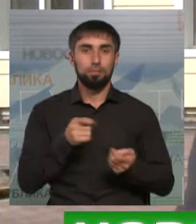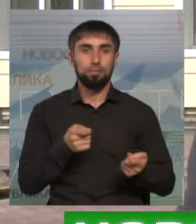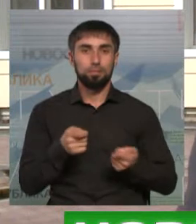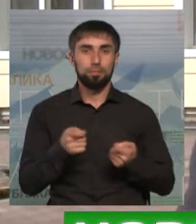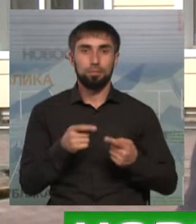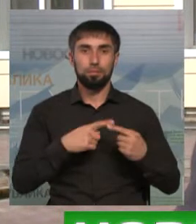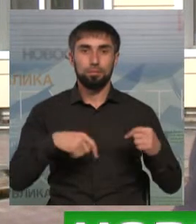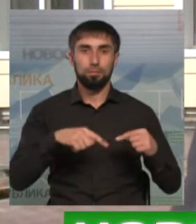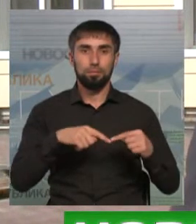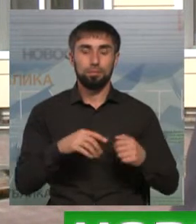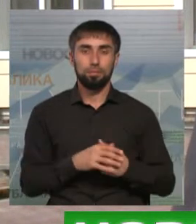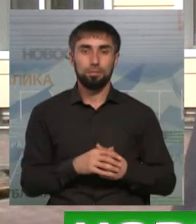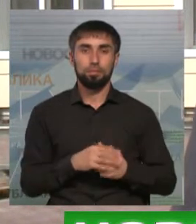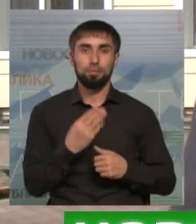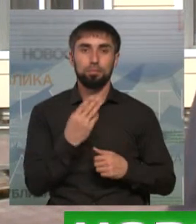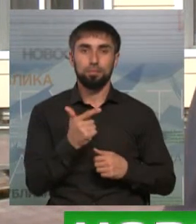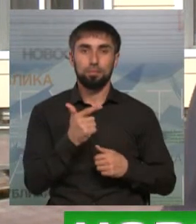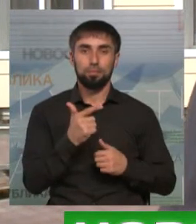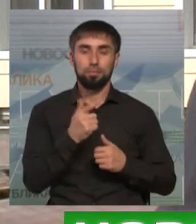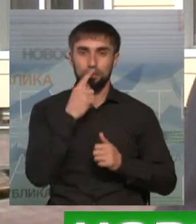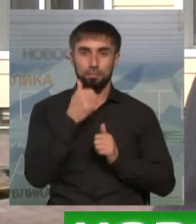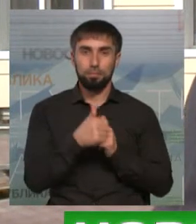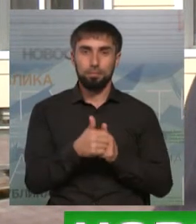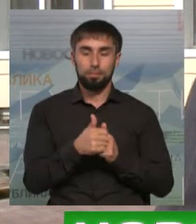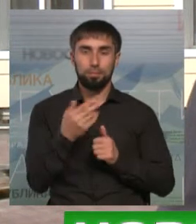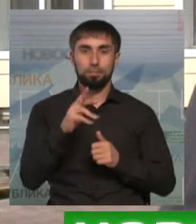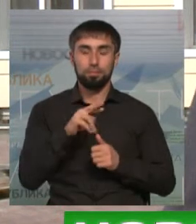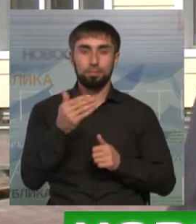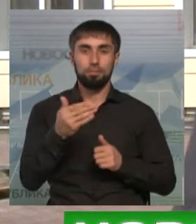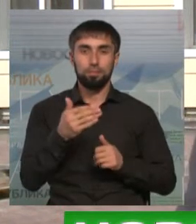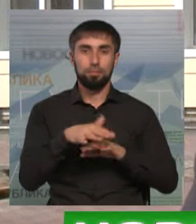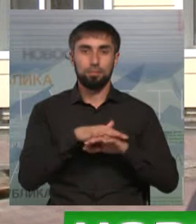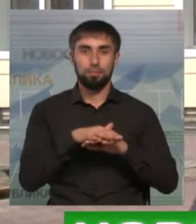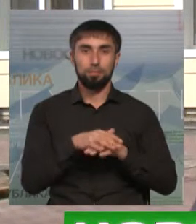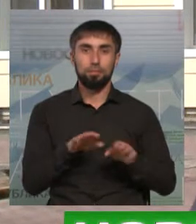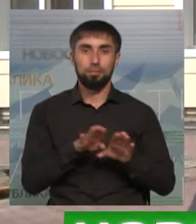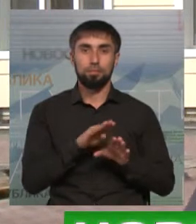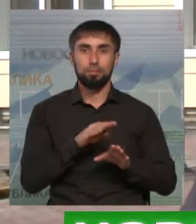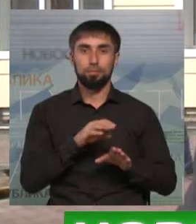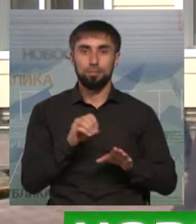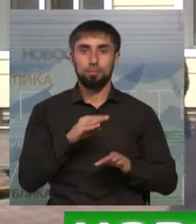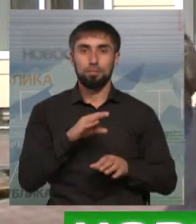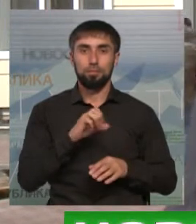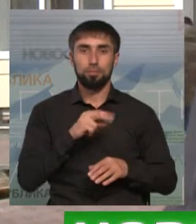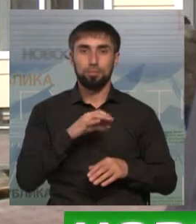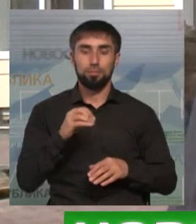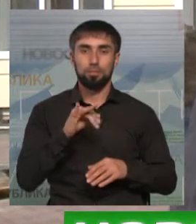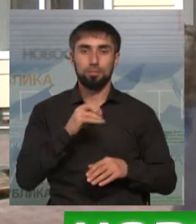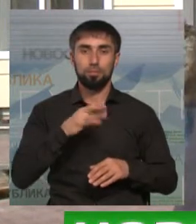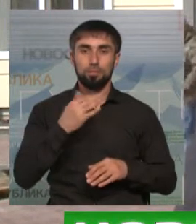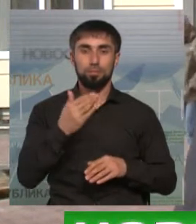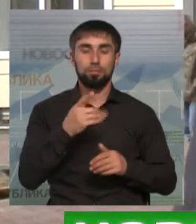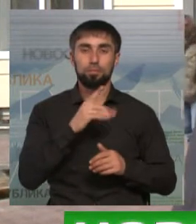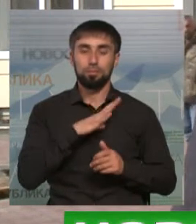административного округа, в шаговой доступности до населения. То же самое, вот именно эта